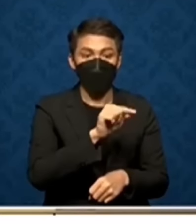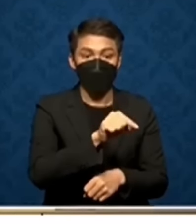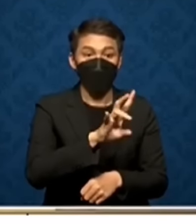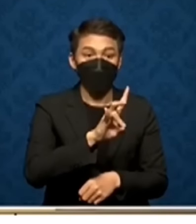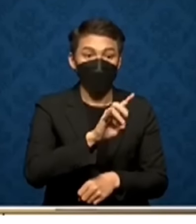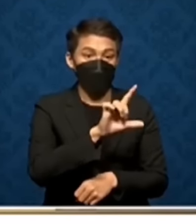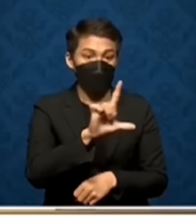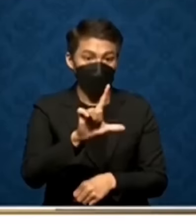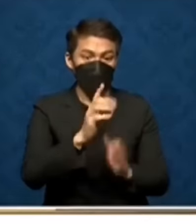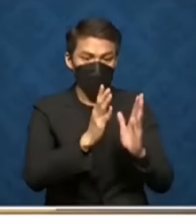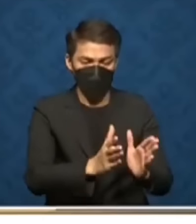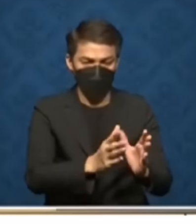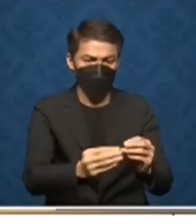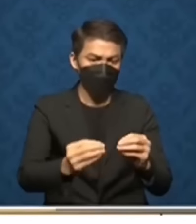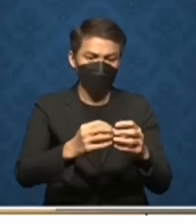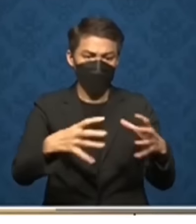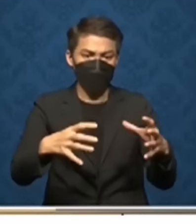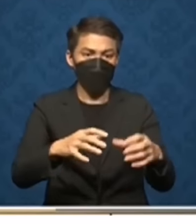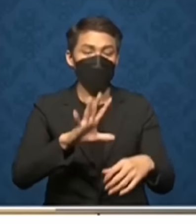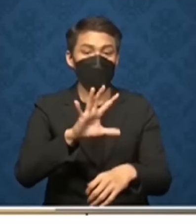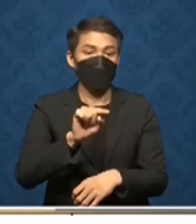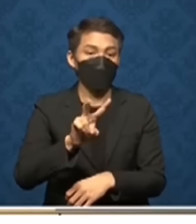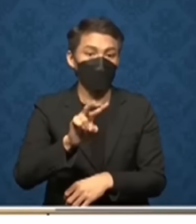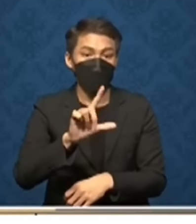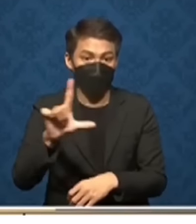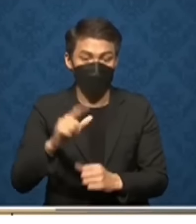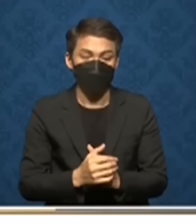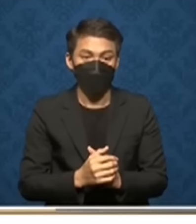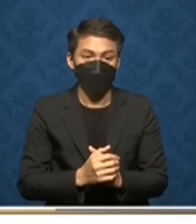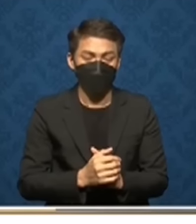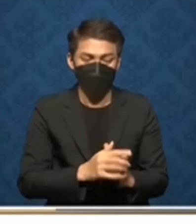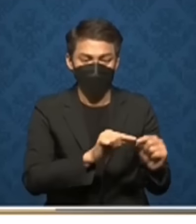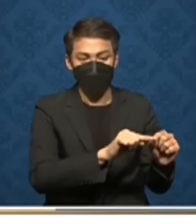ล้านคนเป็น5ล้าน 5.2 ล้านตลาดหลักทรัพย์โต